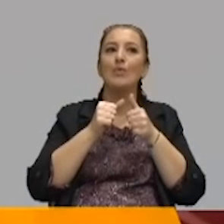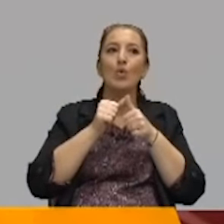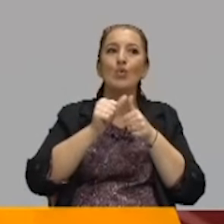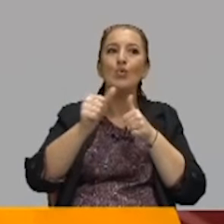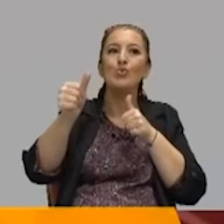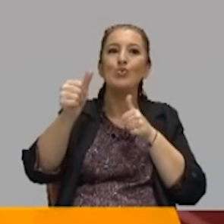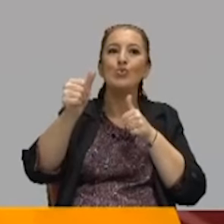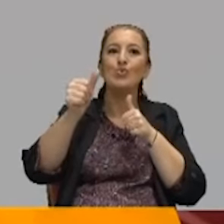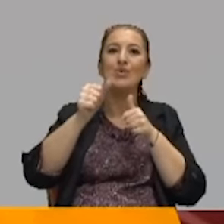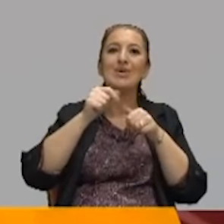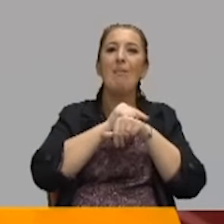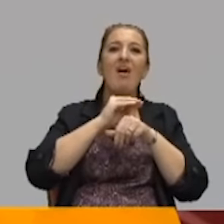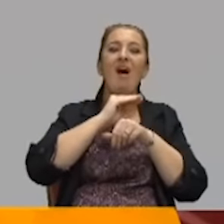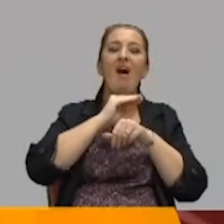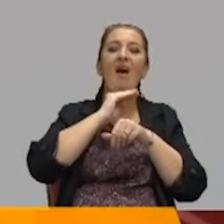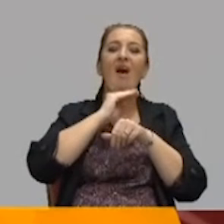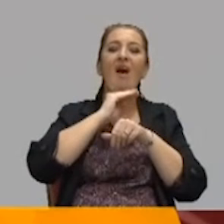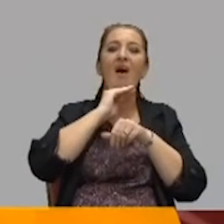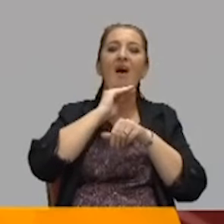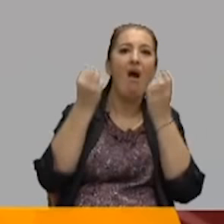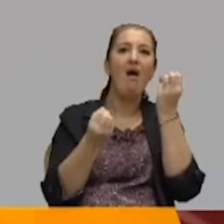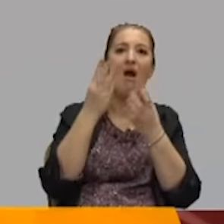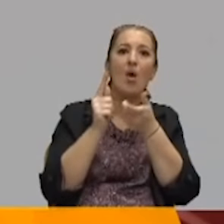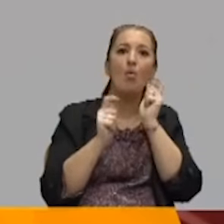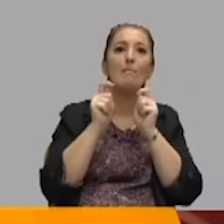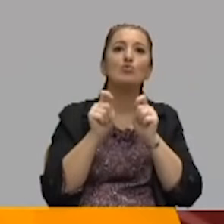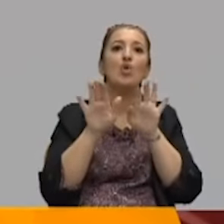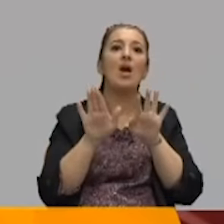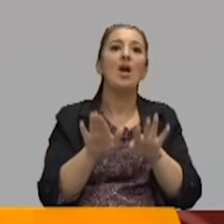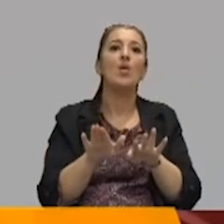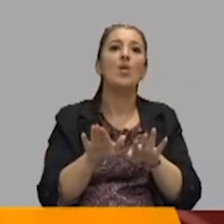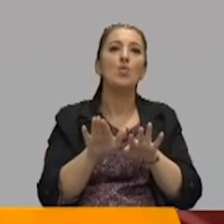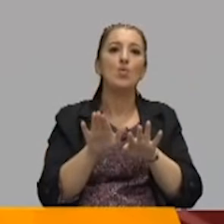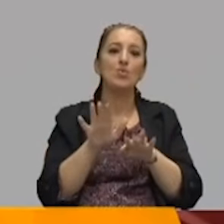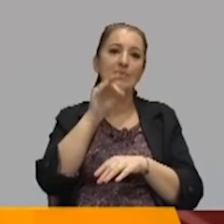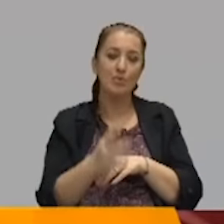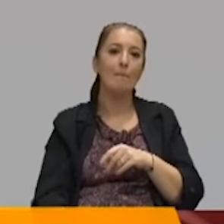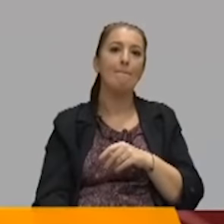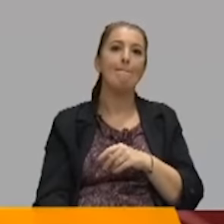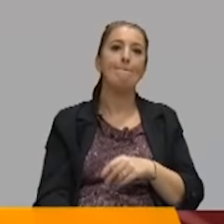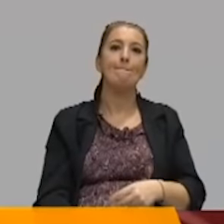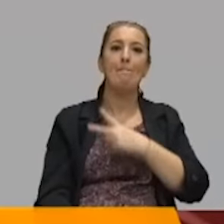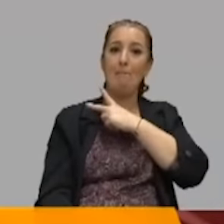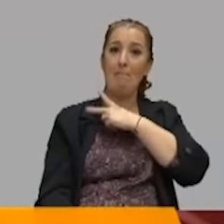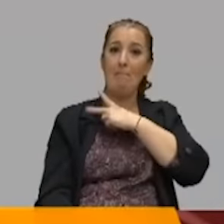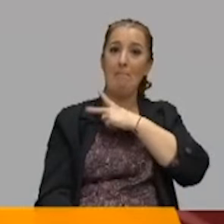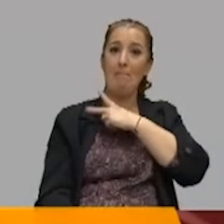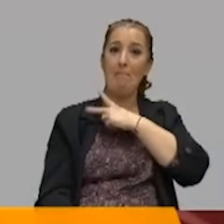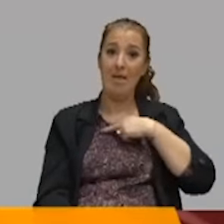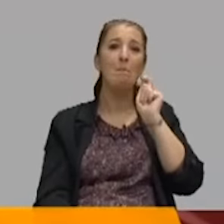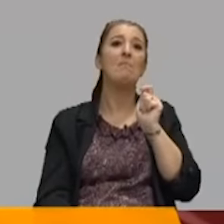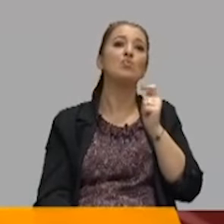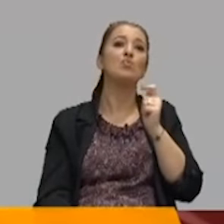kaynak kullanmak zorunda olduğumuzu hepimiz biliyoruz. Belediyemiz bunun